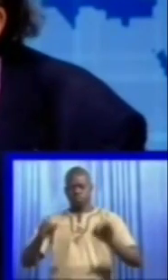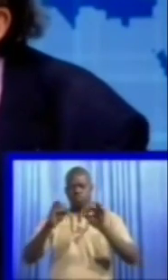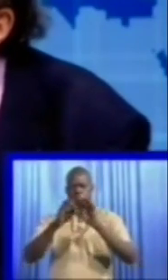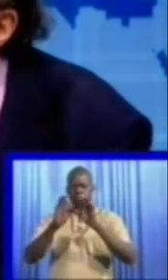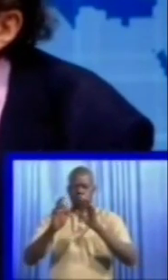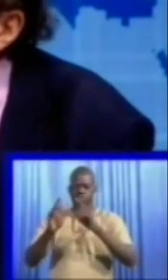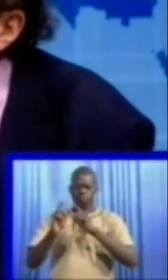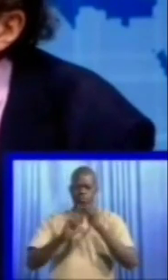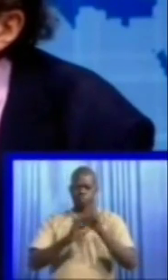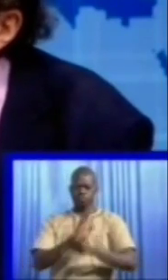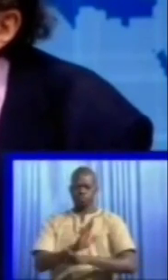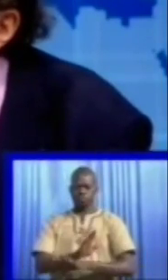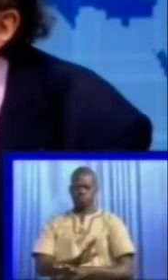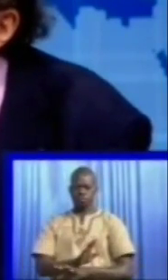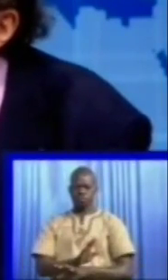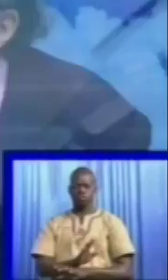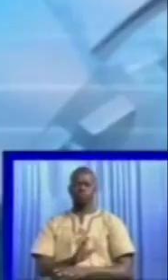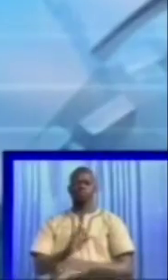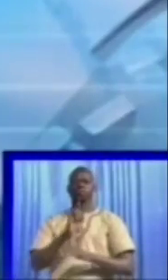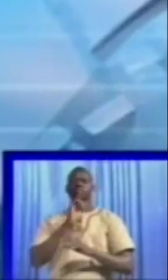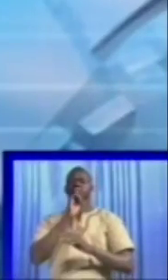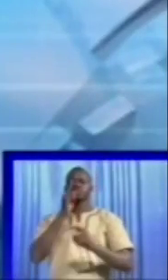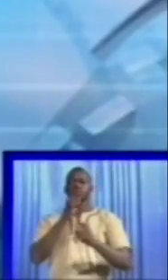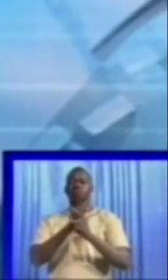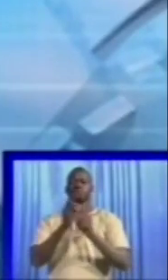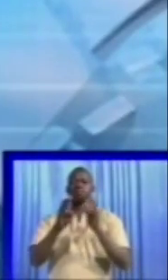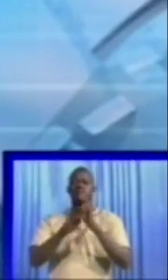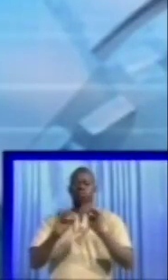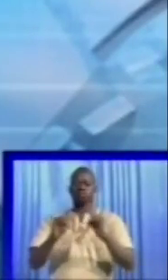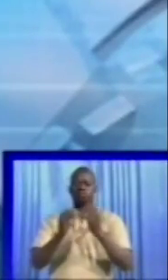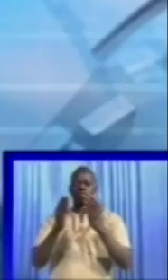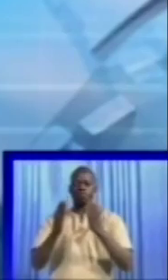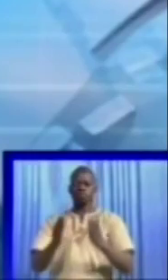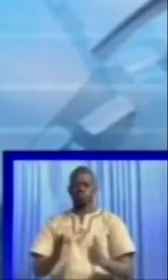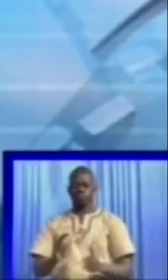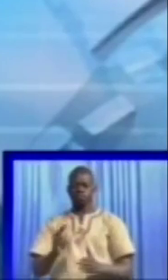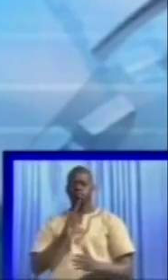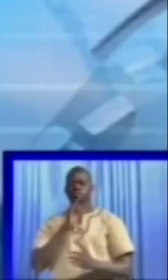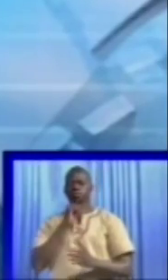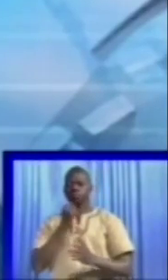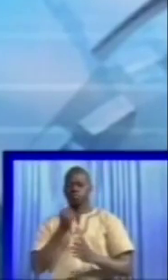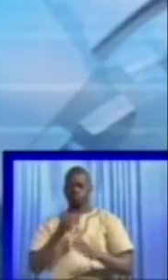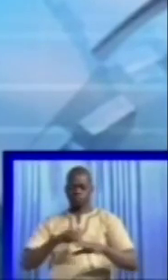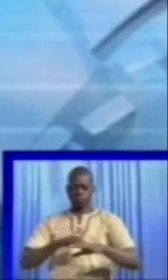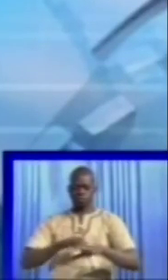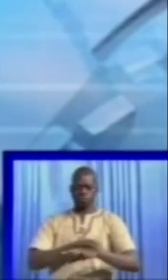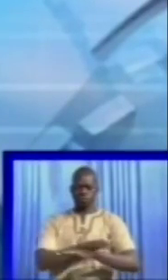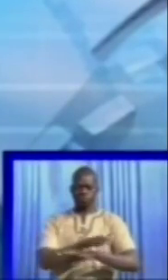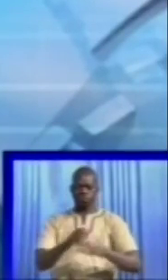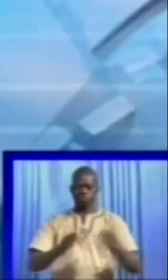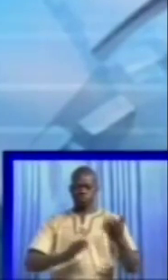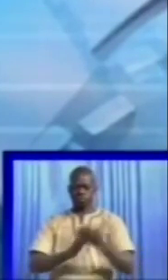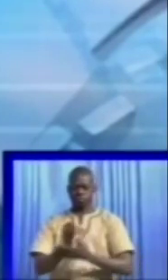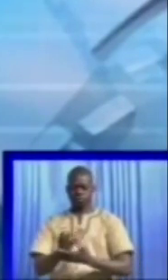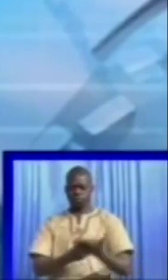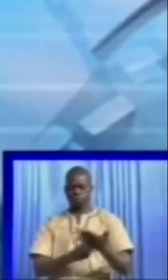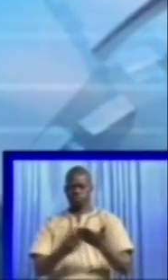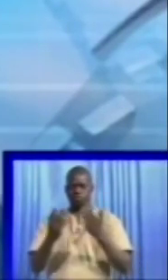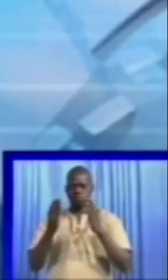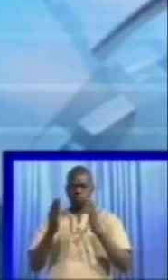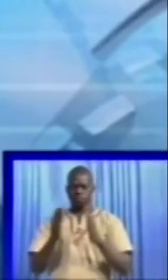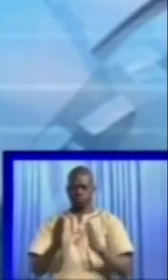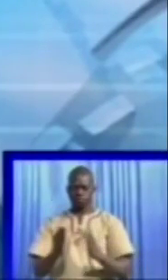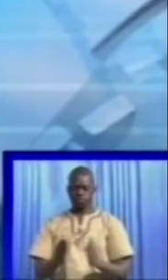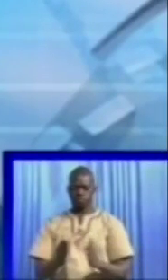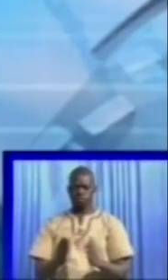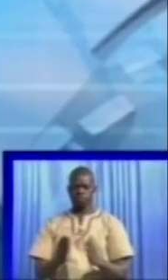cet après-midi. Alors, est-ce que, justement, le journaliste n'est pas beaucoup plus influencé par le lecteur dans